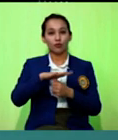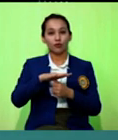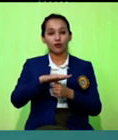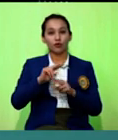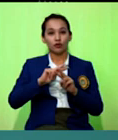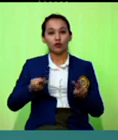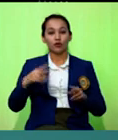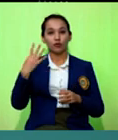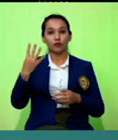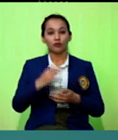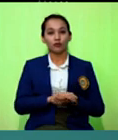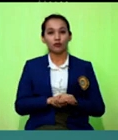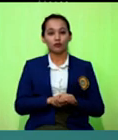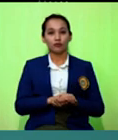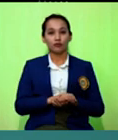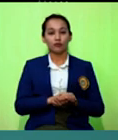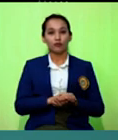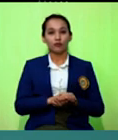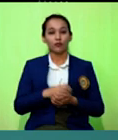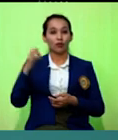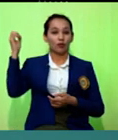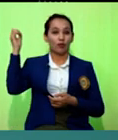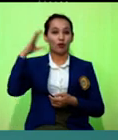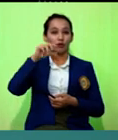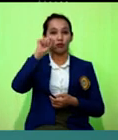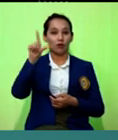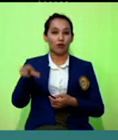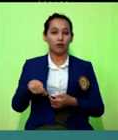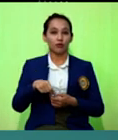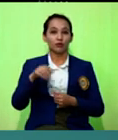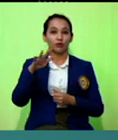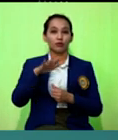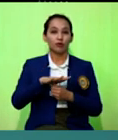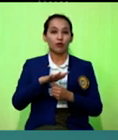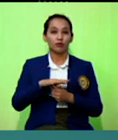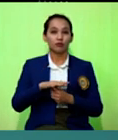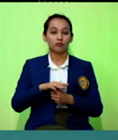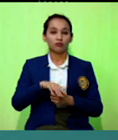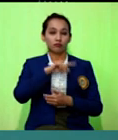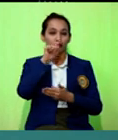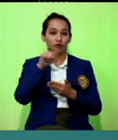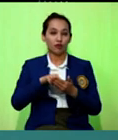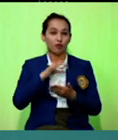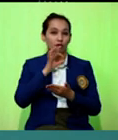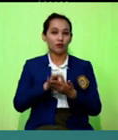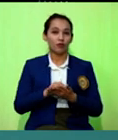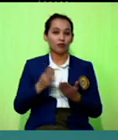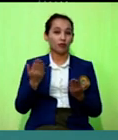ga. Quyosh, oy, soyabon noma'lum qandaydir